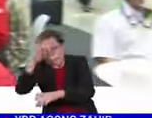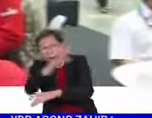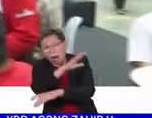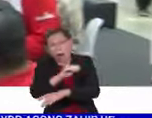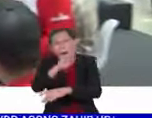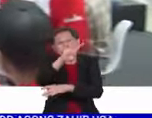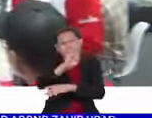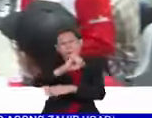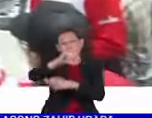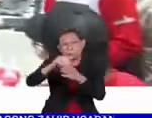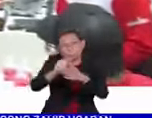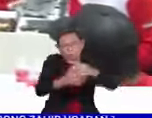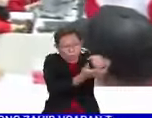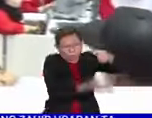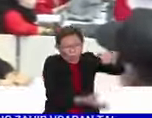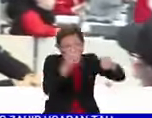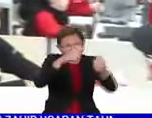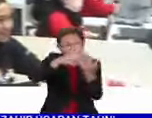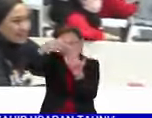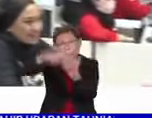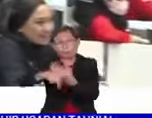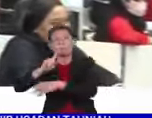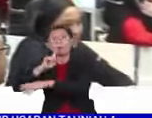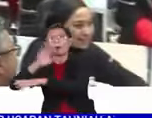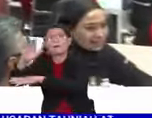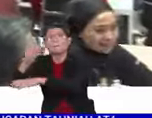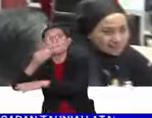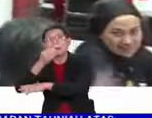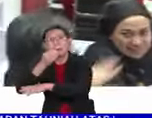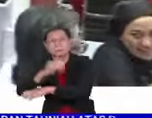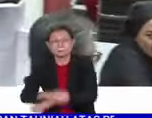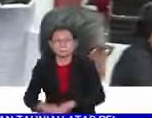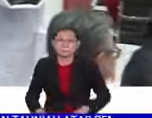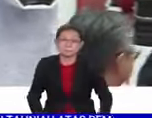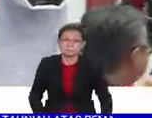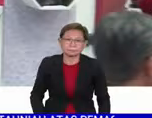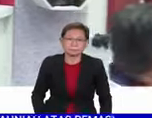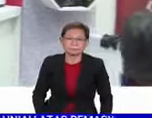lagi diperuntukkan untuk inisiatif jaminan makanan.